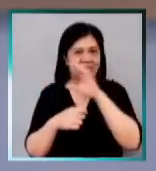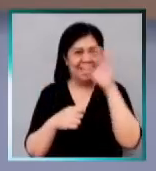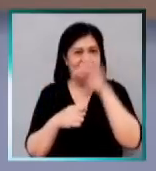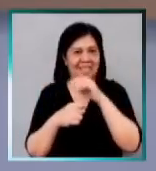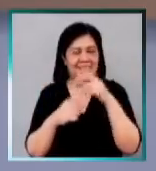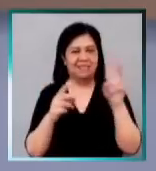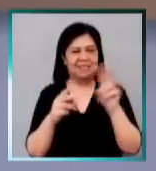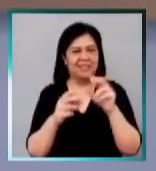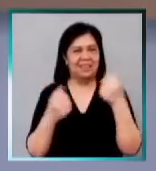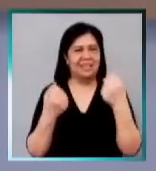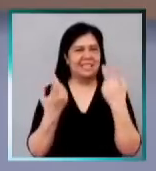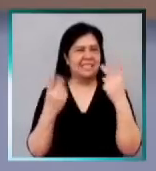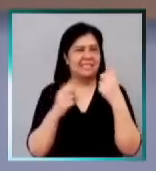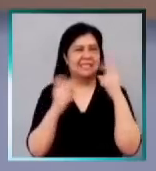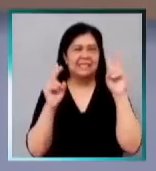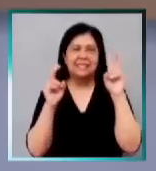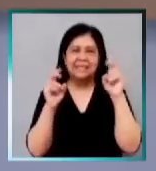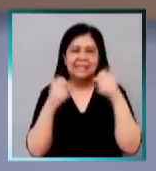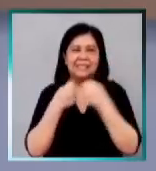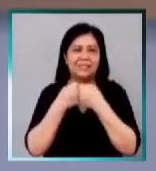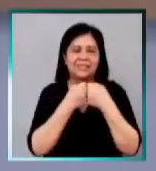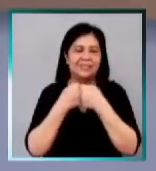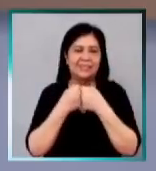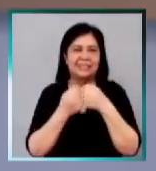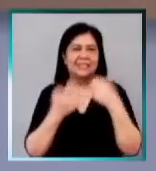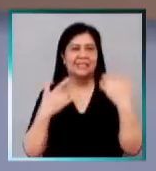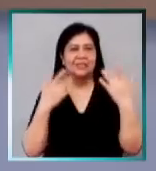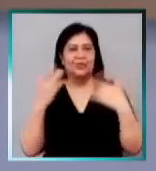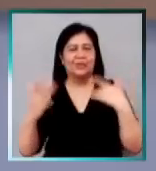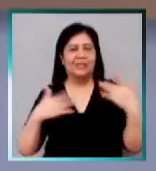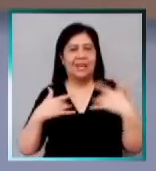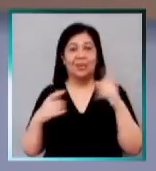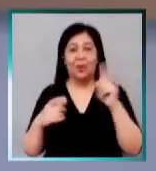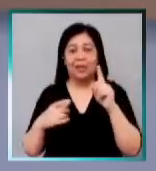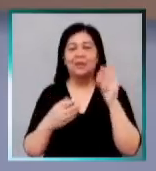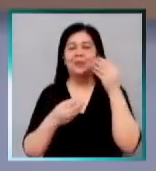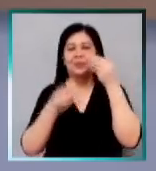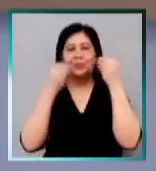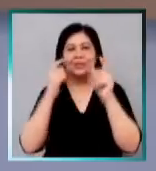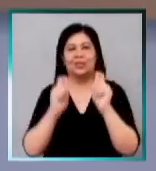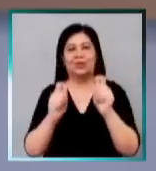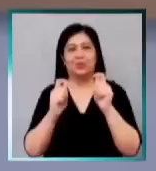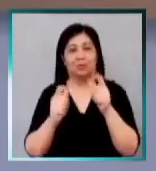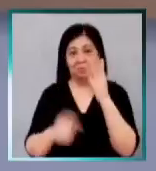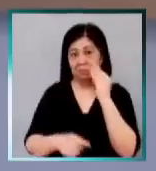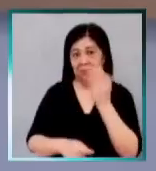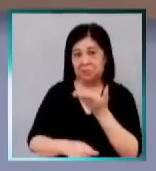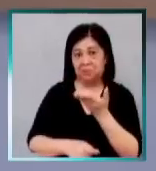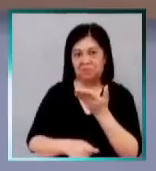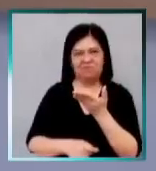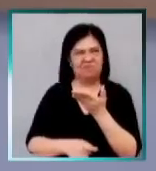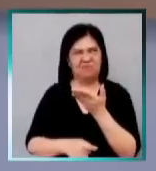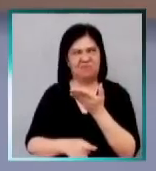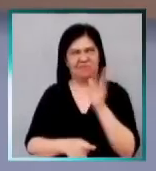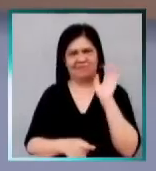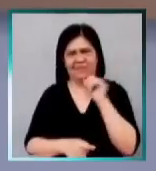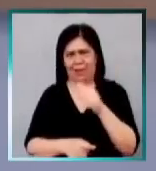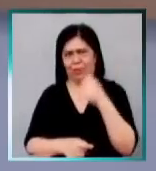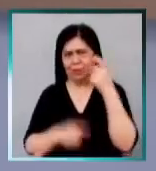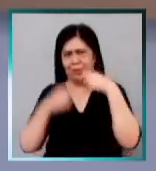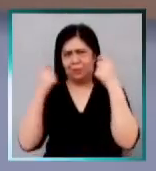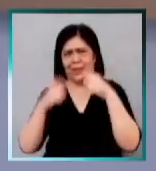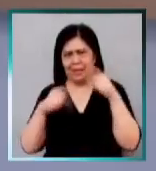sa anxiety. Ito daw yung makeup tutorials. Ginagawa mo ba yan? Hindi na nga ako nagme-makeup maliban sa